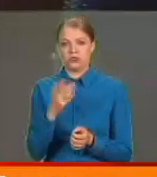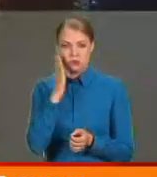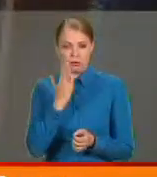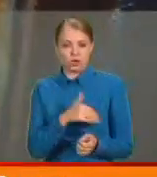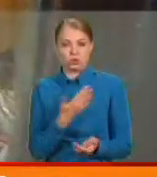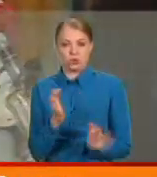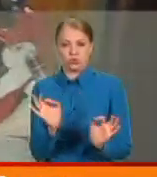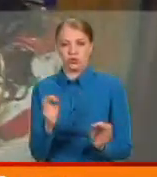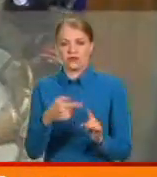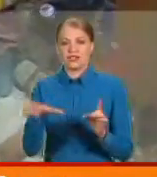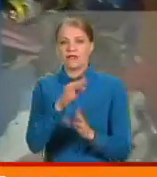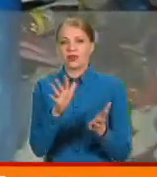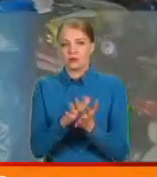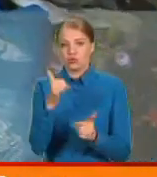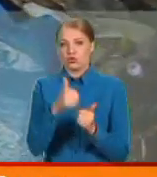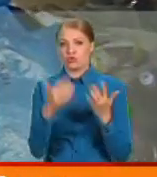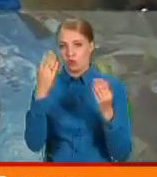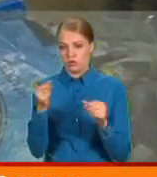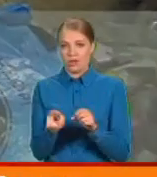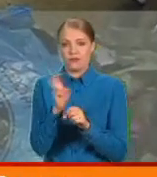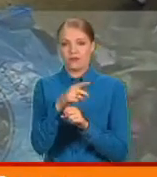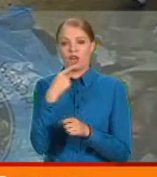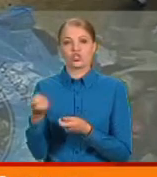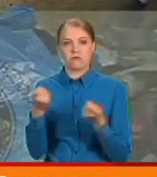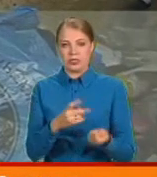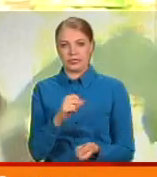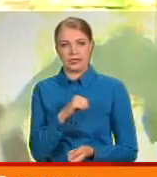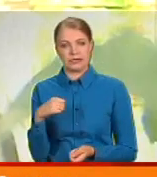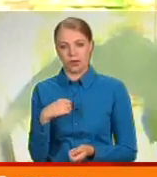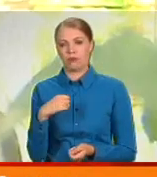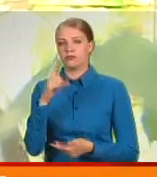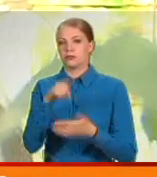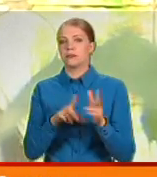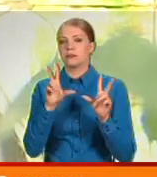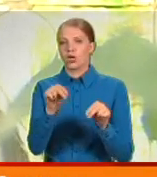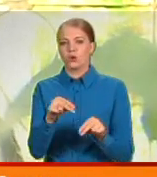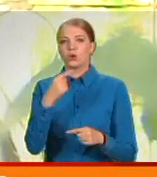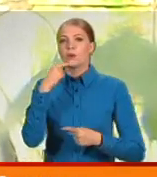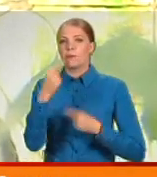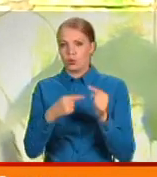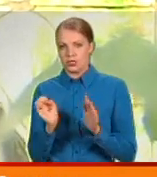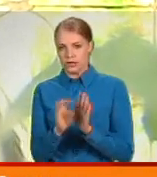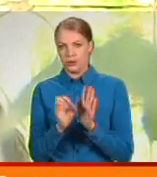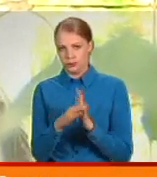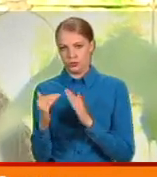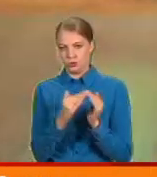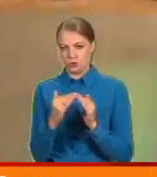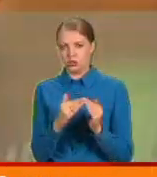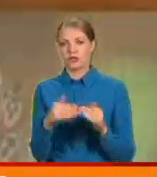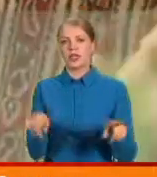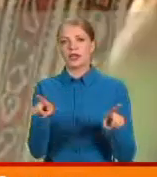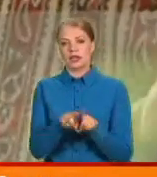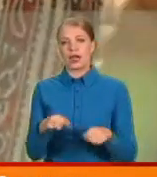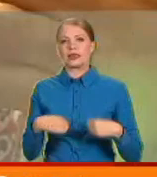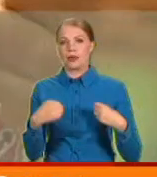хочу. Увесь той мотлох, на який щодня дереться, каже, принесла не сама. Переконує, його їй постійно підкидають сусіди, мовляв,